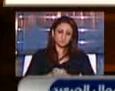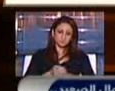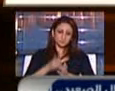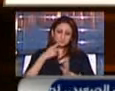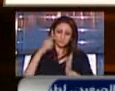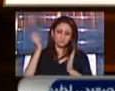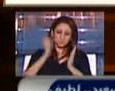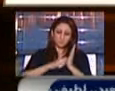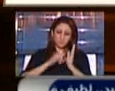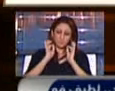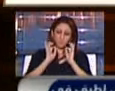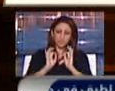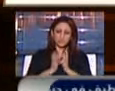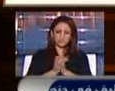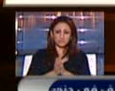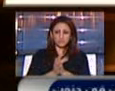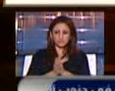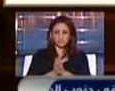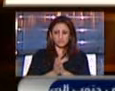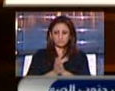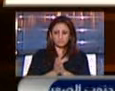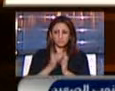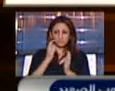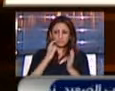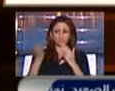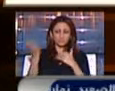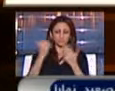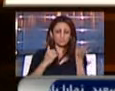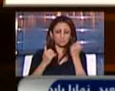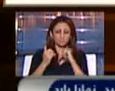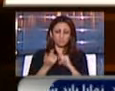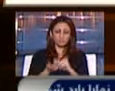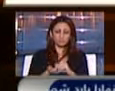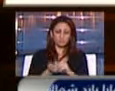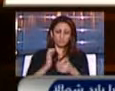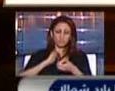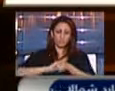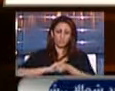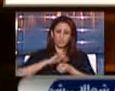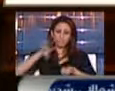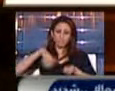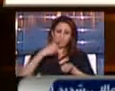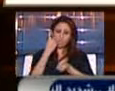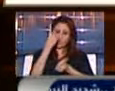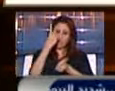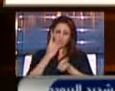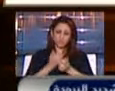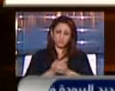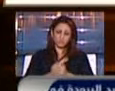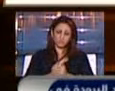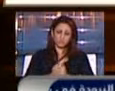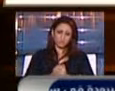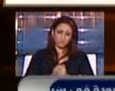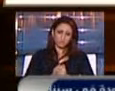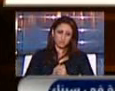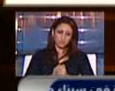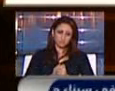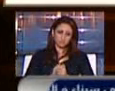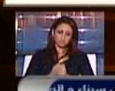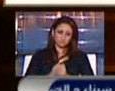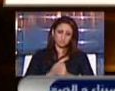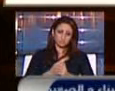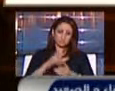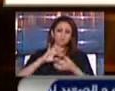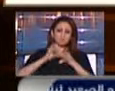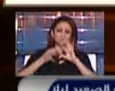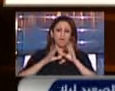ووقعوا. ما الداعي الان لهذا؟ وبعدين احنا بنلاقي يعني يا استاذ عمرو، انا في مؤامره على